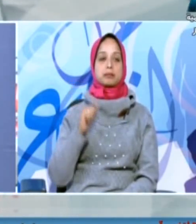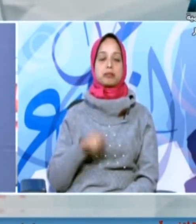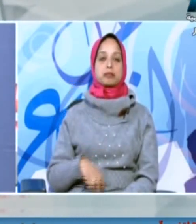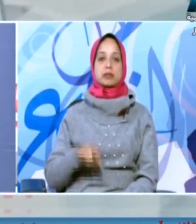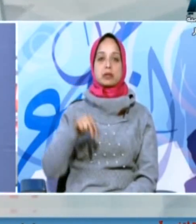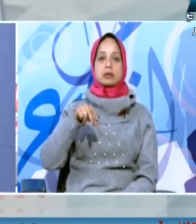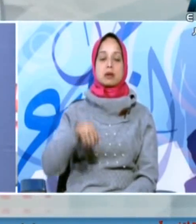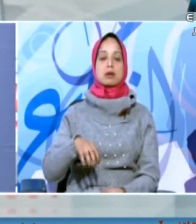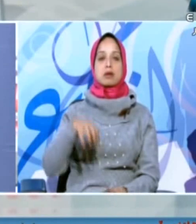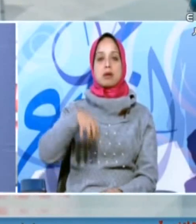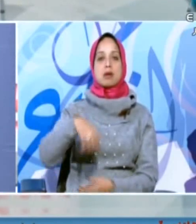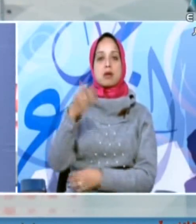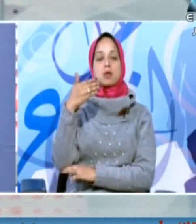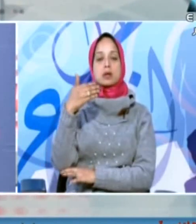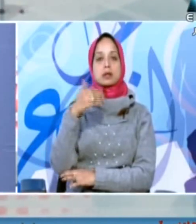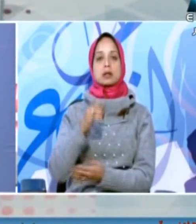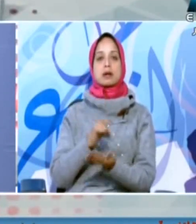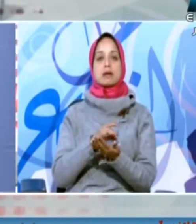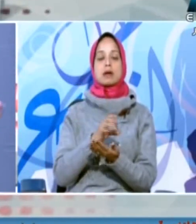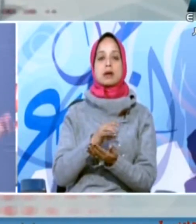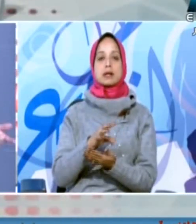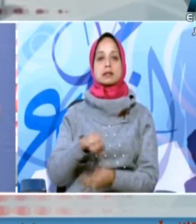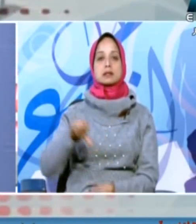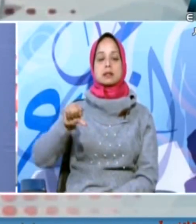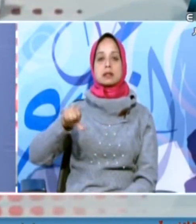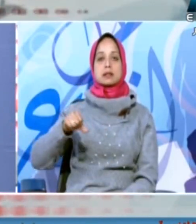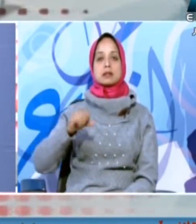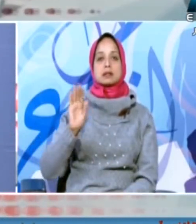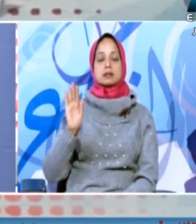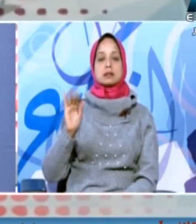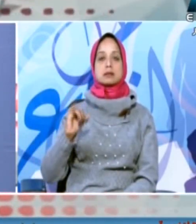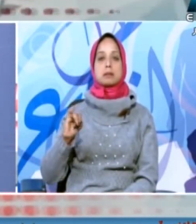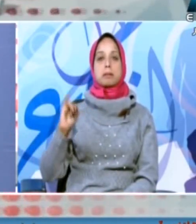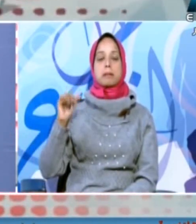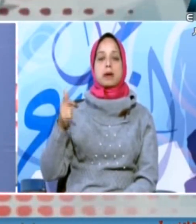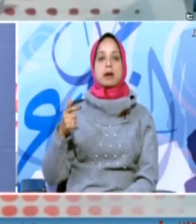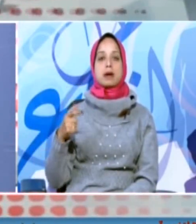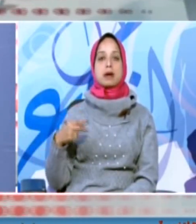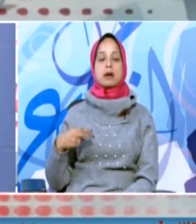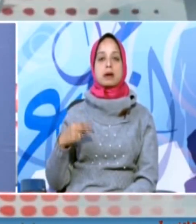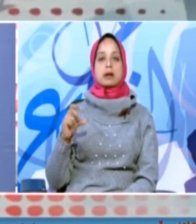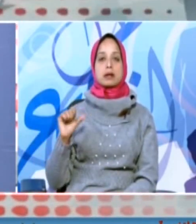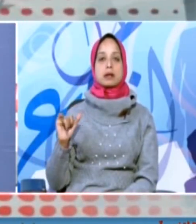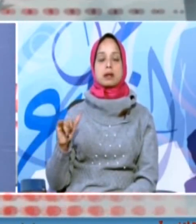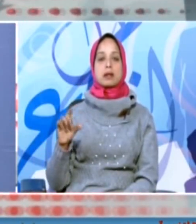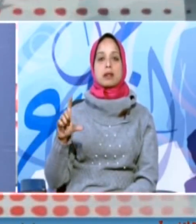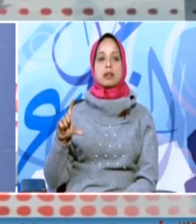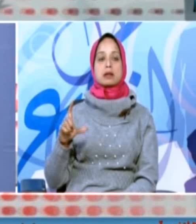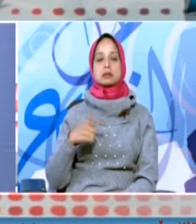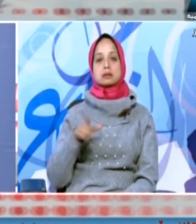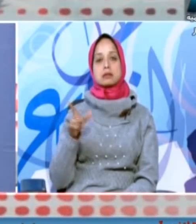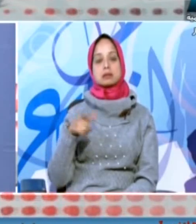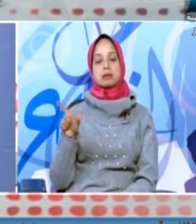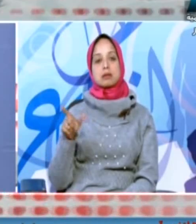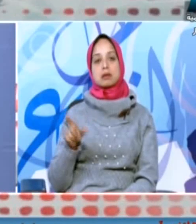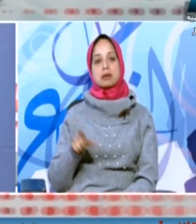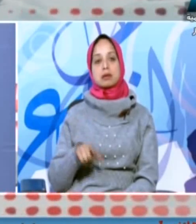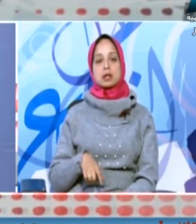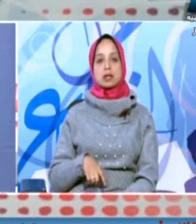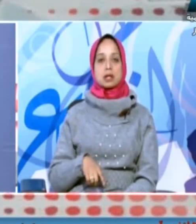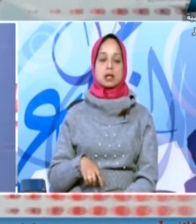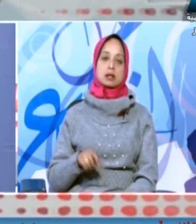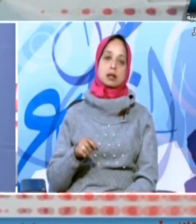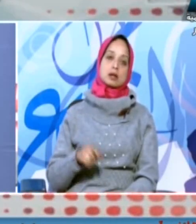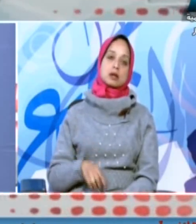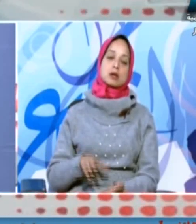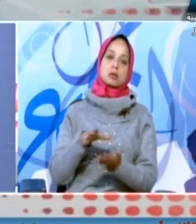الوطنية، عزل إسماعيل، احتلال إنجلترا لمصر، مش هو ده اللي عندك في السطر؟ صح، هي دي المقدمة. هي المقدمة دي في الامتحان يا